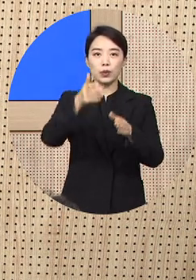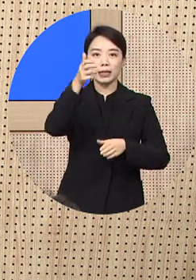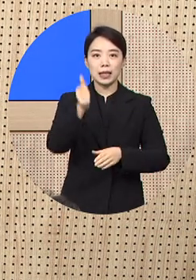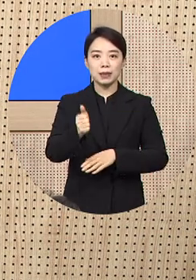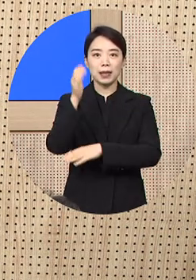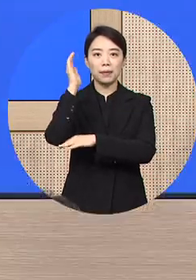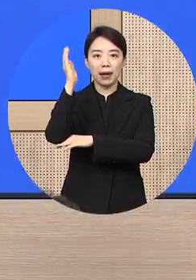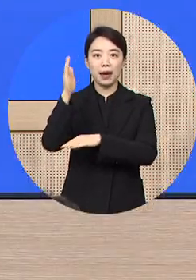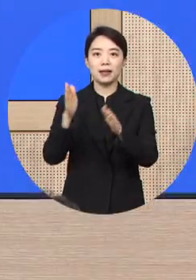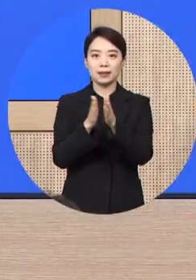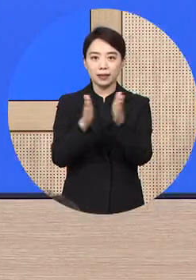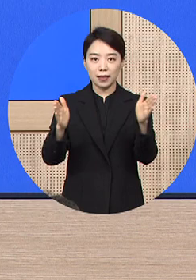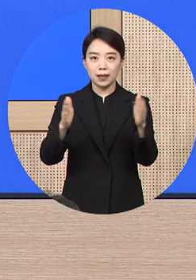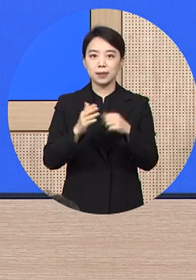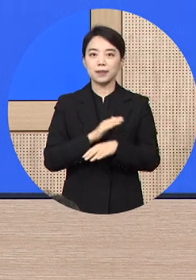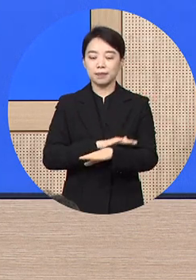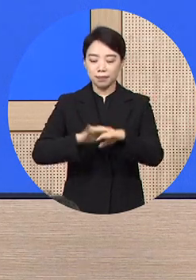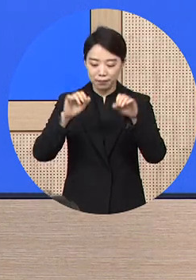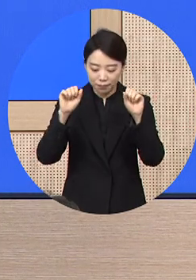하겠습니다.